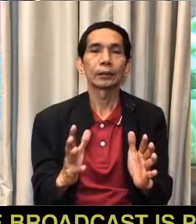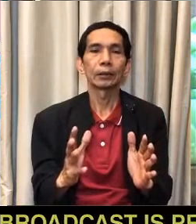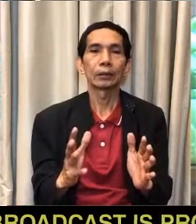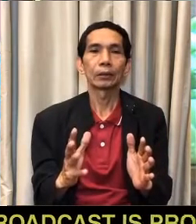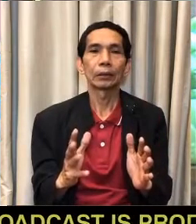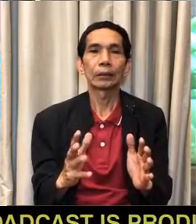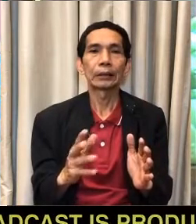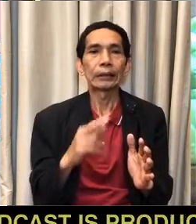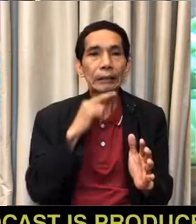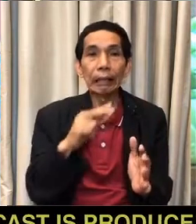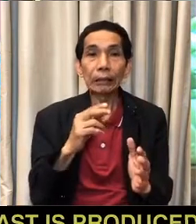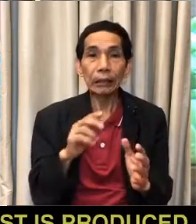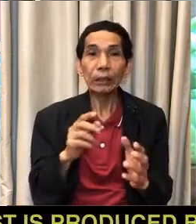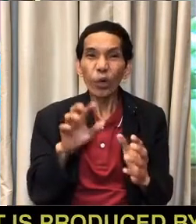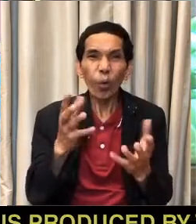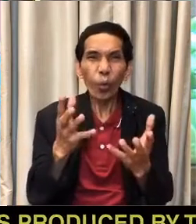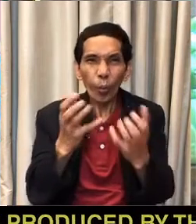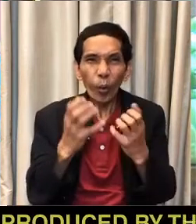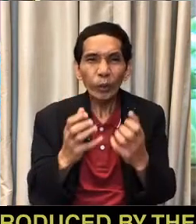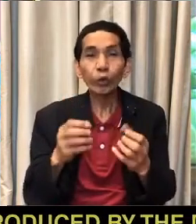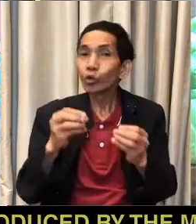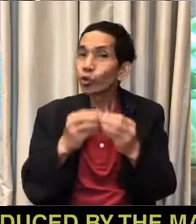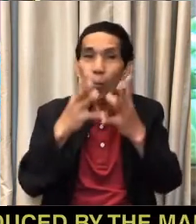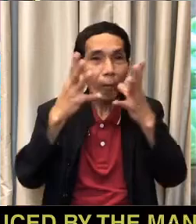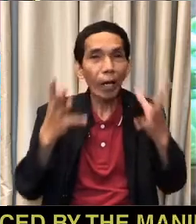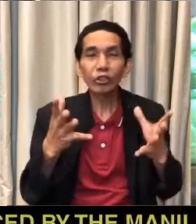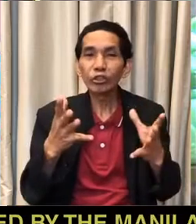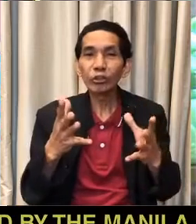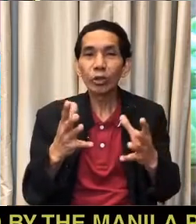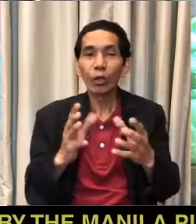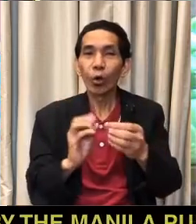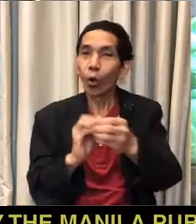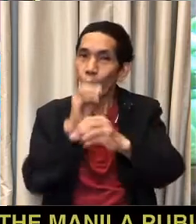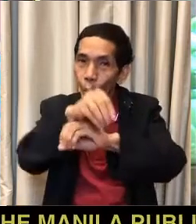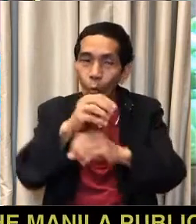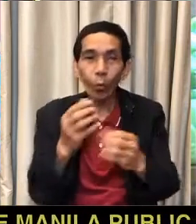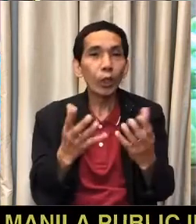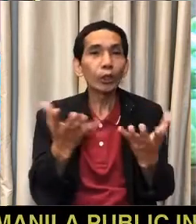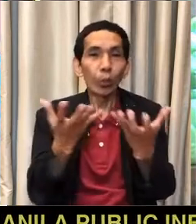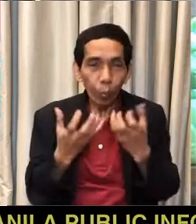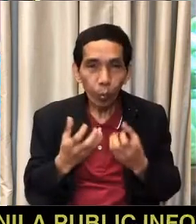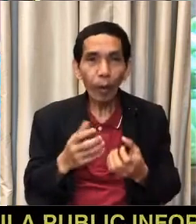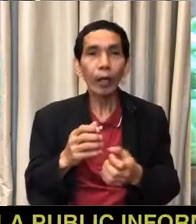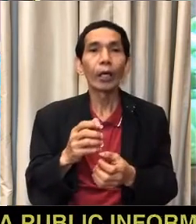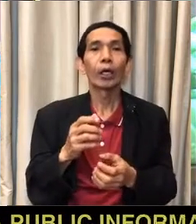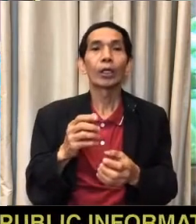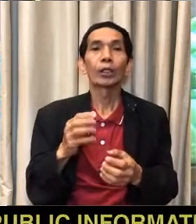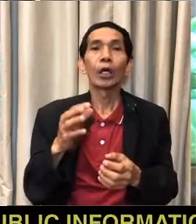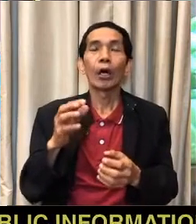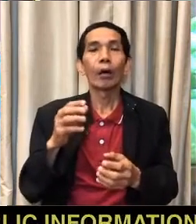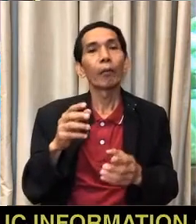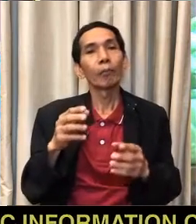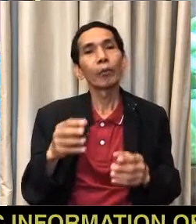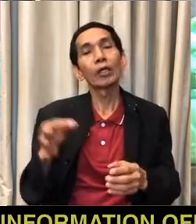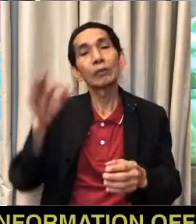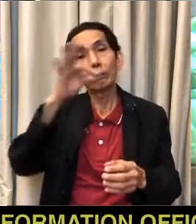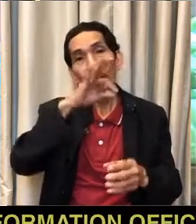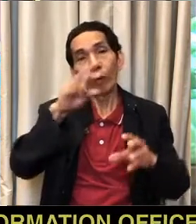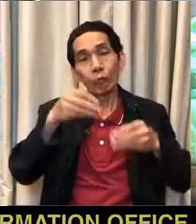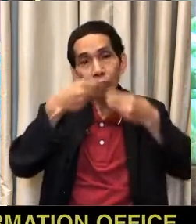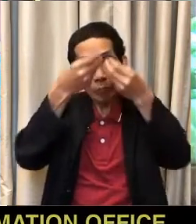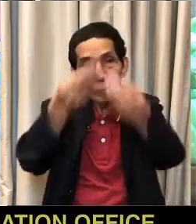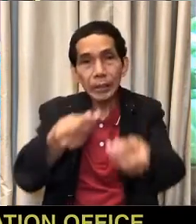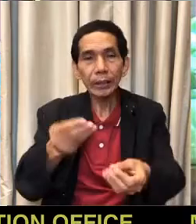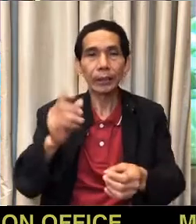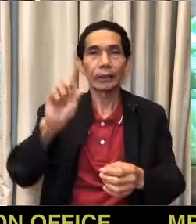Hindi naman nila hinihingi yung labis. Ang hinihingi nila, yung pribilehiyong pinagkaloob sa kanila